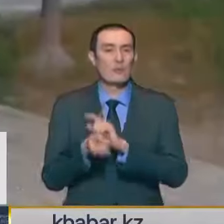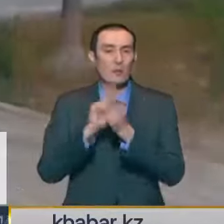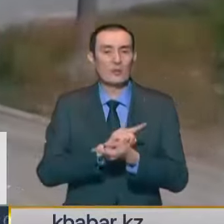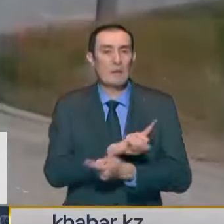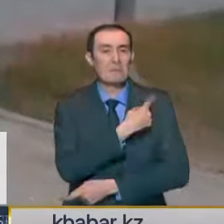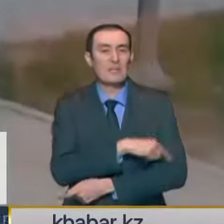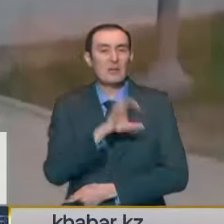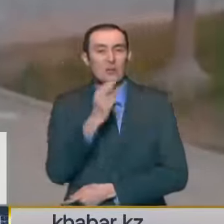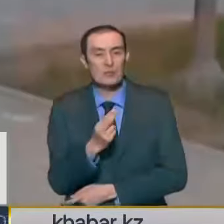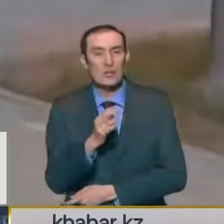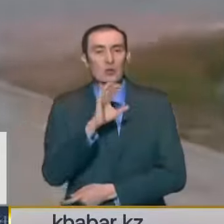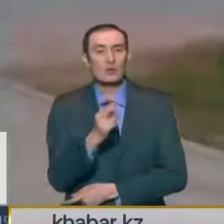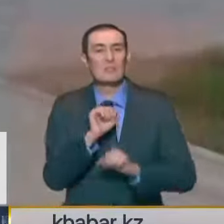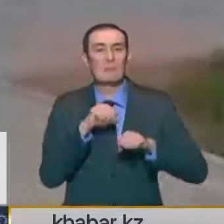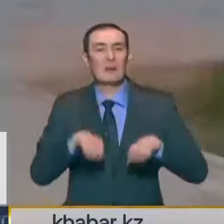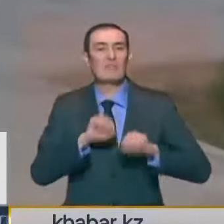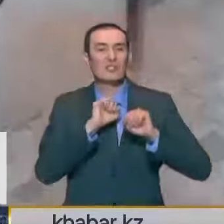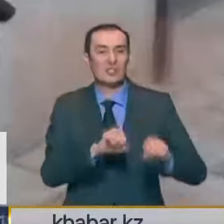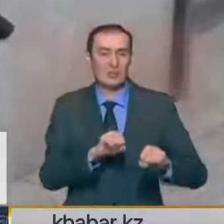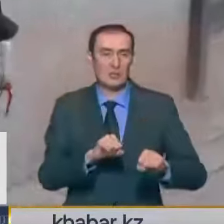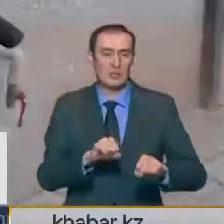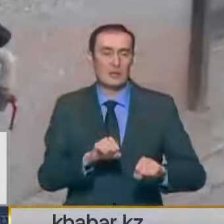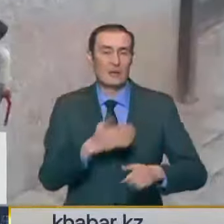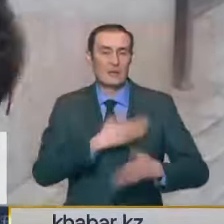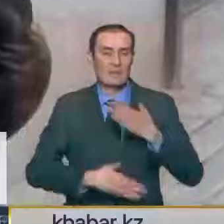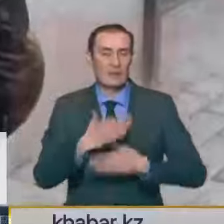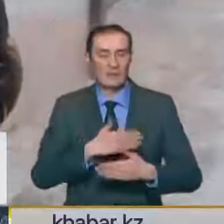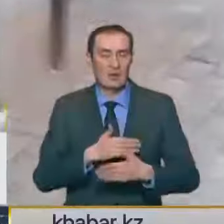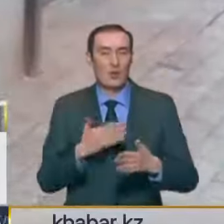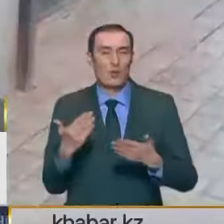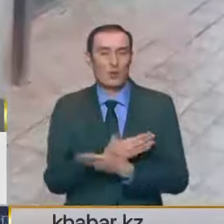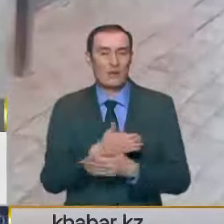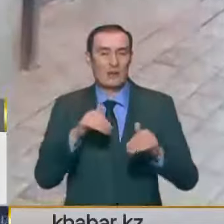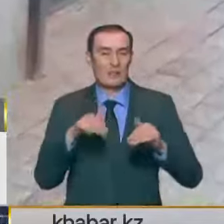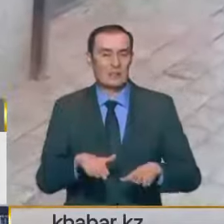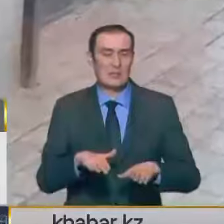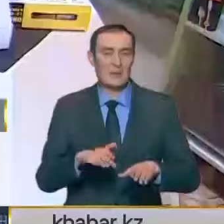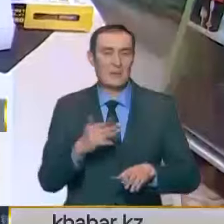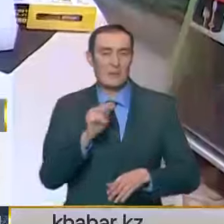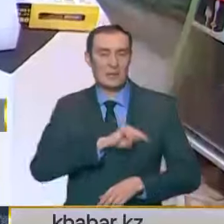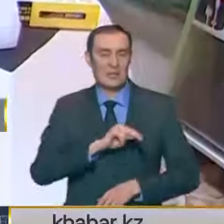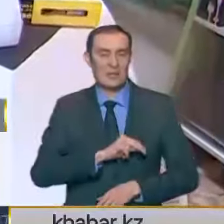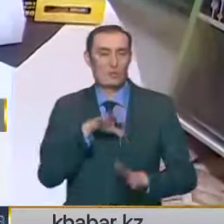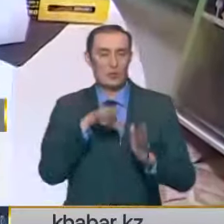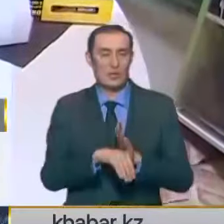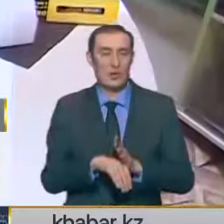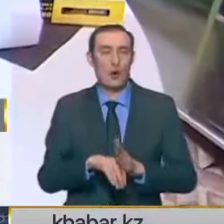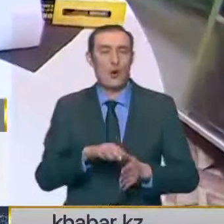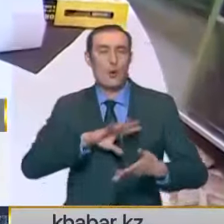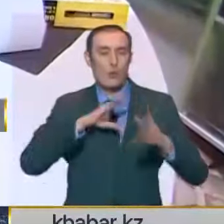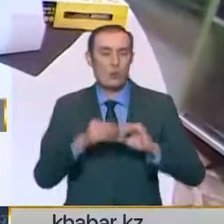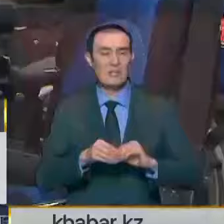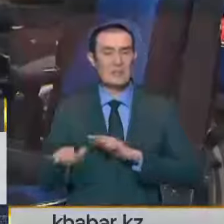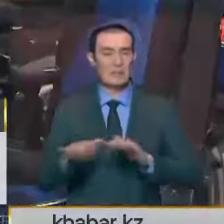медико-социальной к социально правозащитной модели инвалидности новые подходы к реализации инклюзивной политики предусматривают принятие комплекса